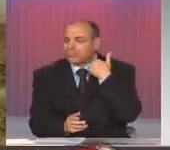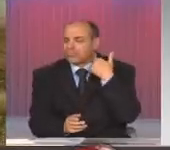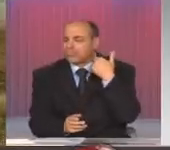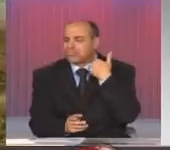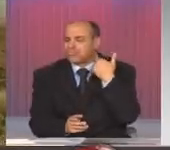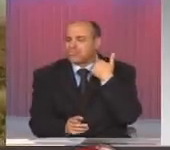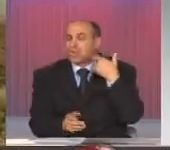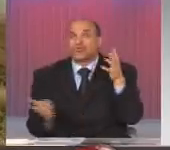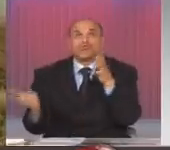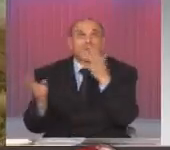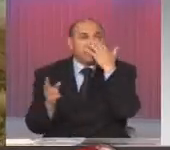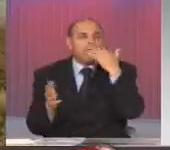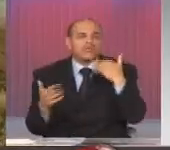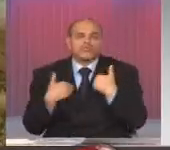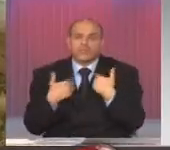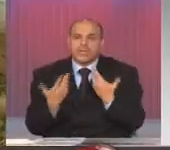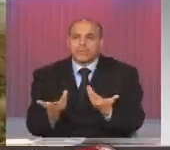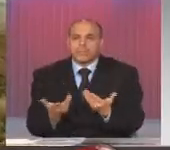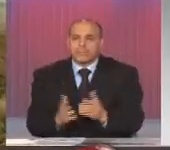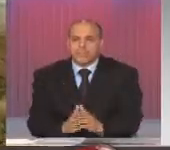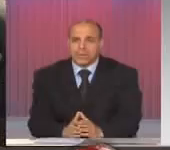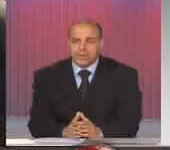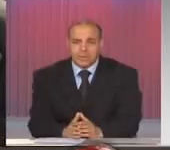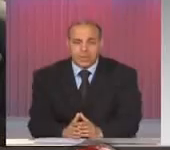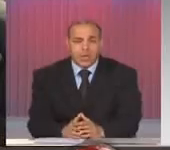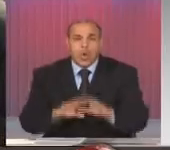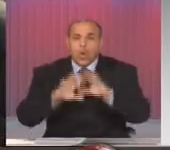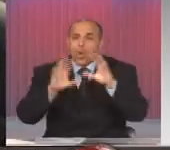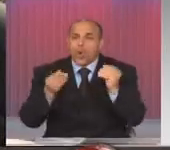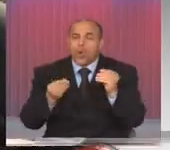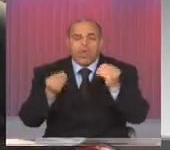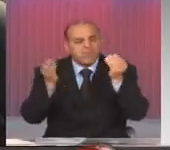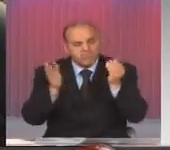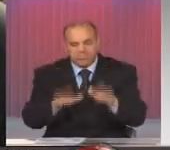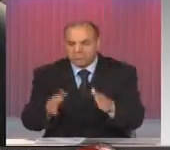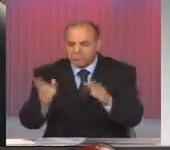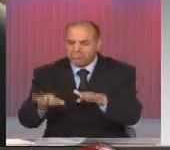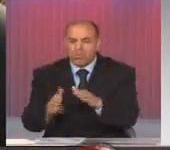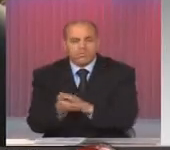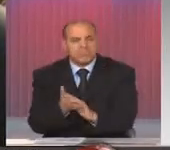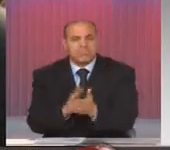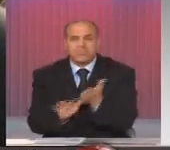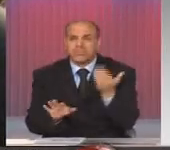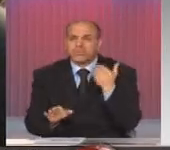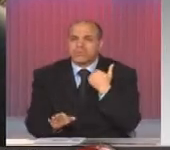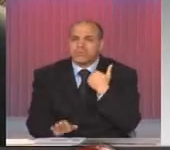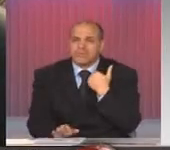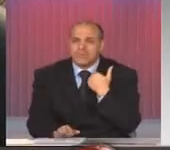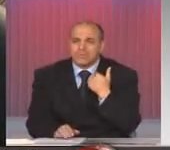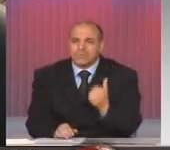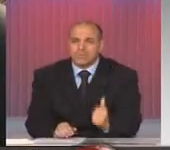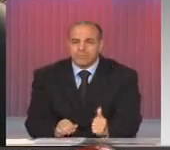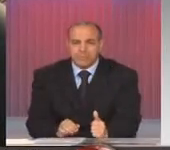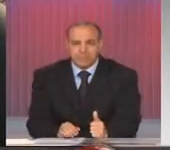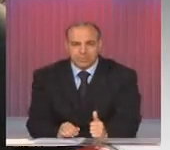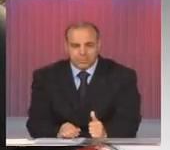خلفتها العواصف الثلجية. مسجرية مشت من الغطاء مشاء امتاعها